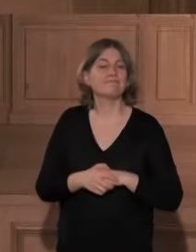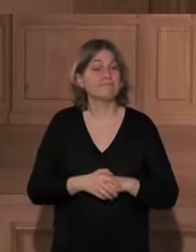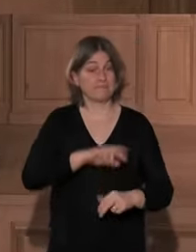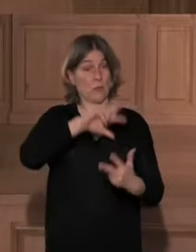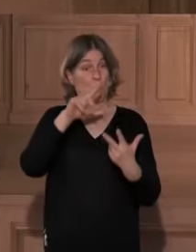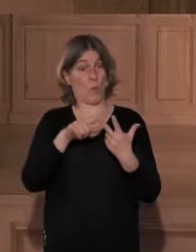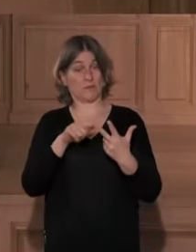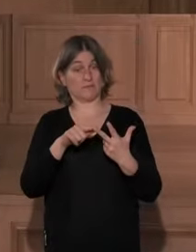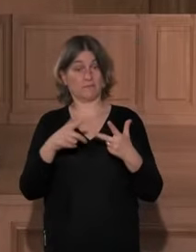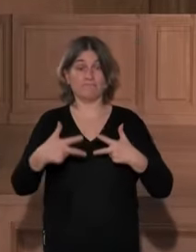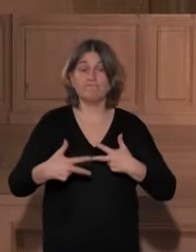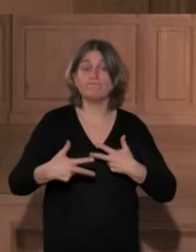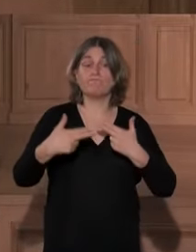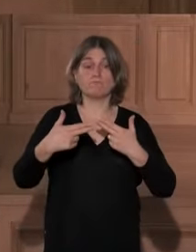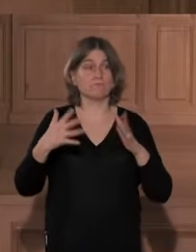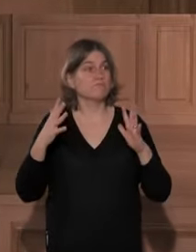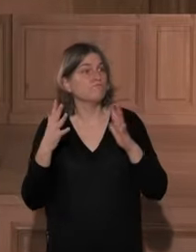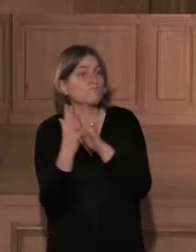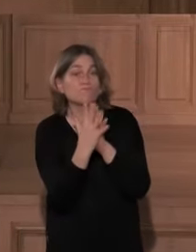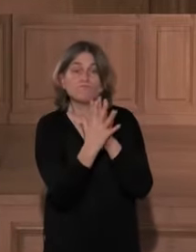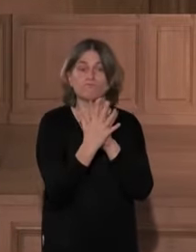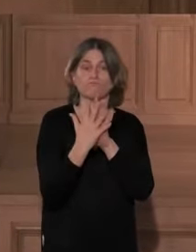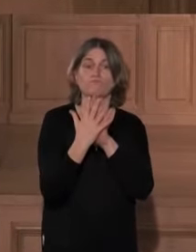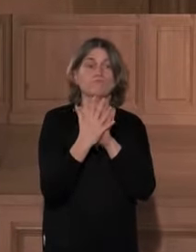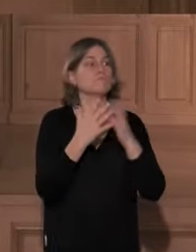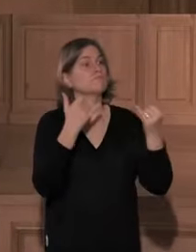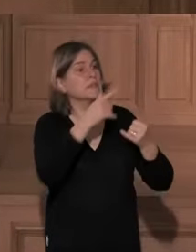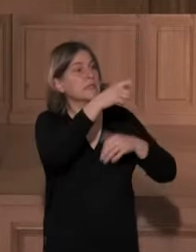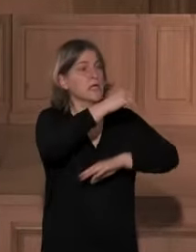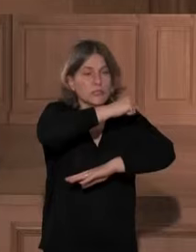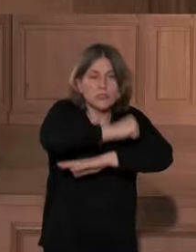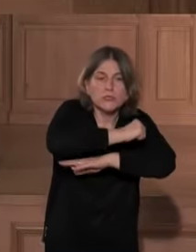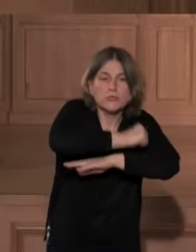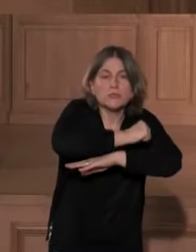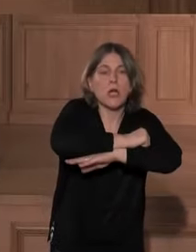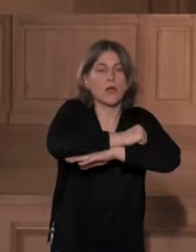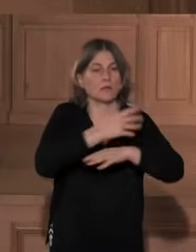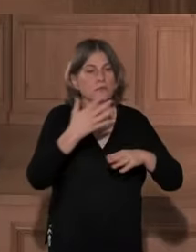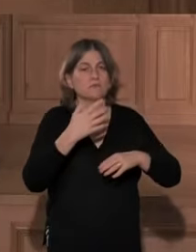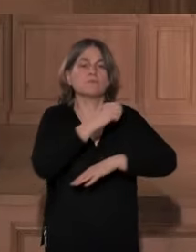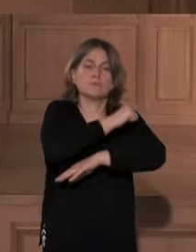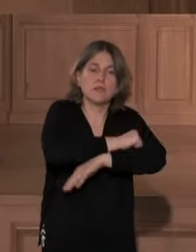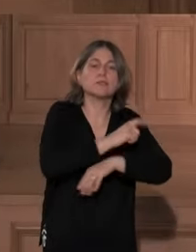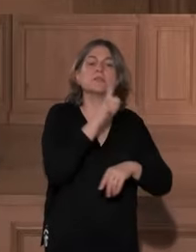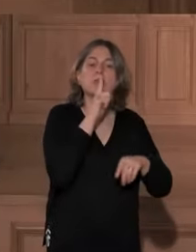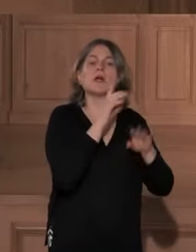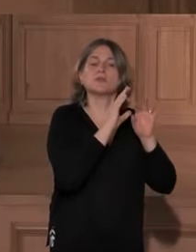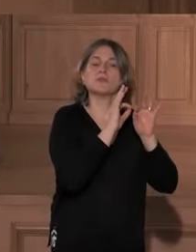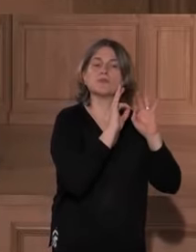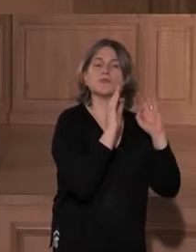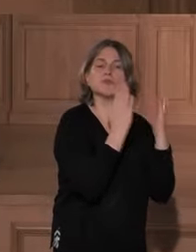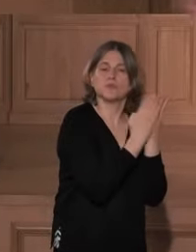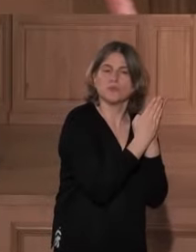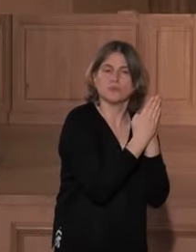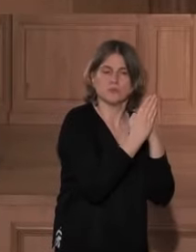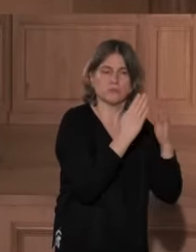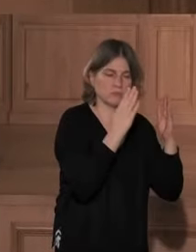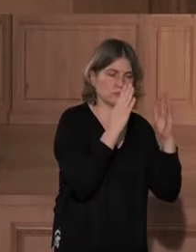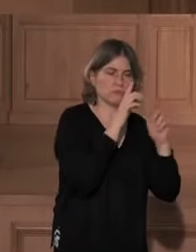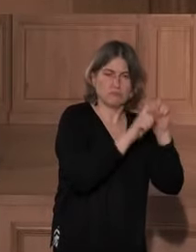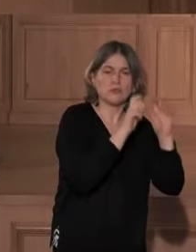troisième temps, ça sera un temps pour se rencontrer. Ici même, il y a des stands. On peut découvrir le Silence des Justes, le stand de l'ECH, le stand de KTO. Puis aussi,